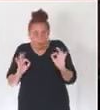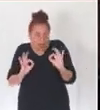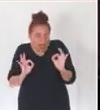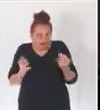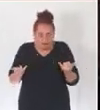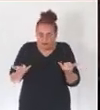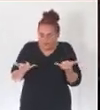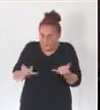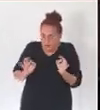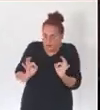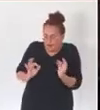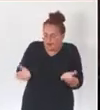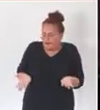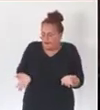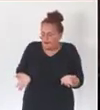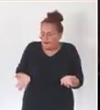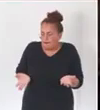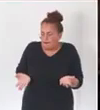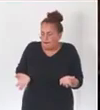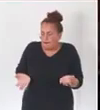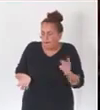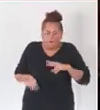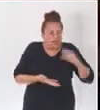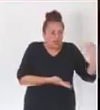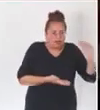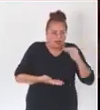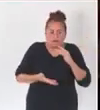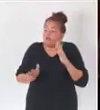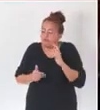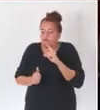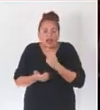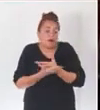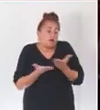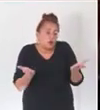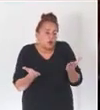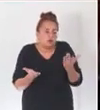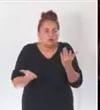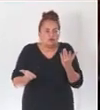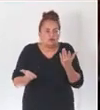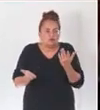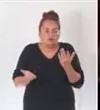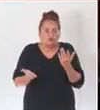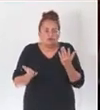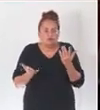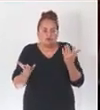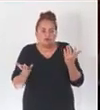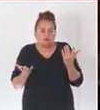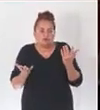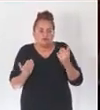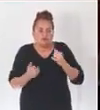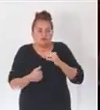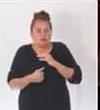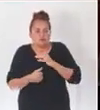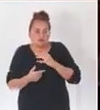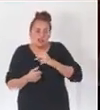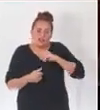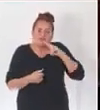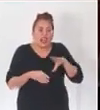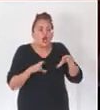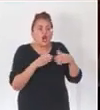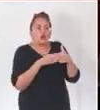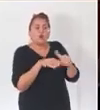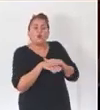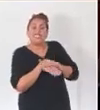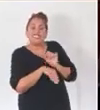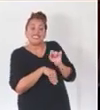présente. Et puis franchement, moi, je préfère avoir des amis des amis de la France insoumise que